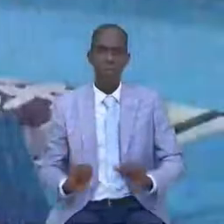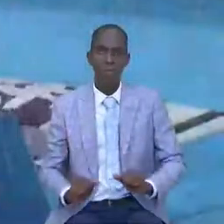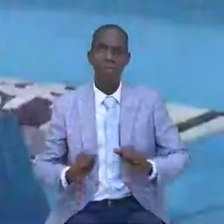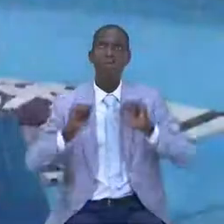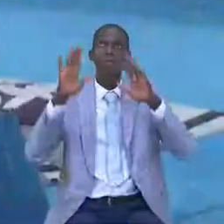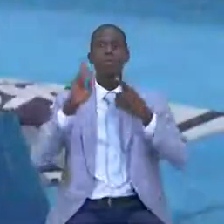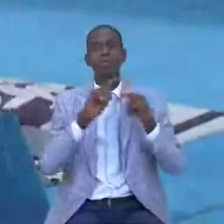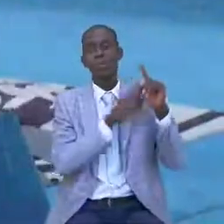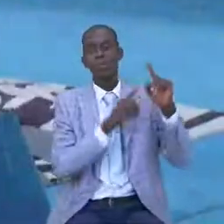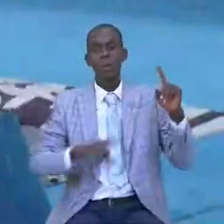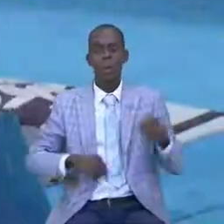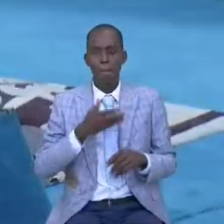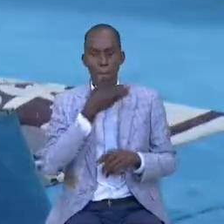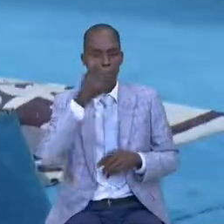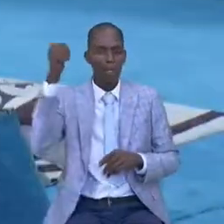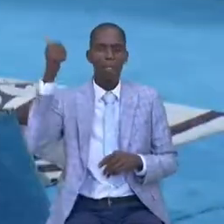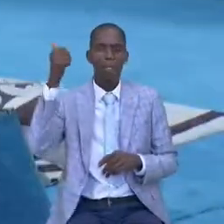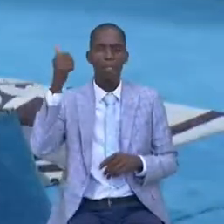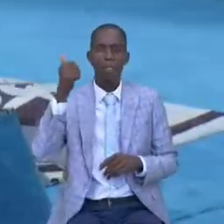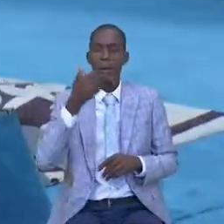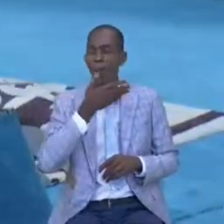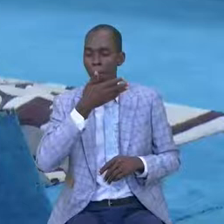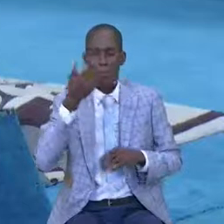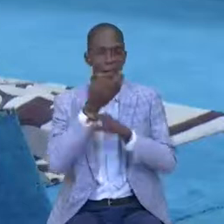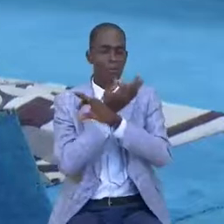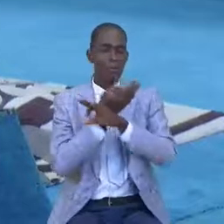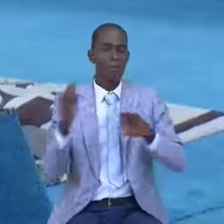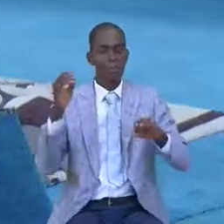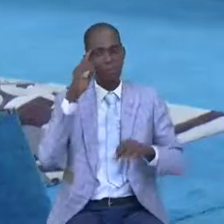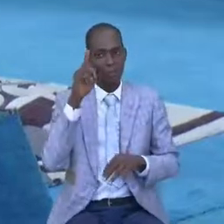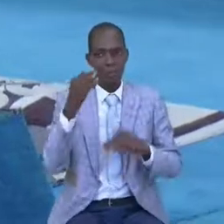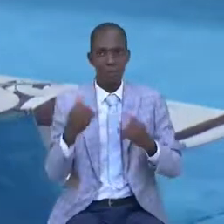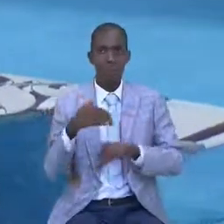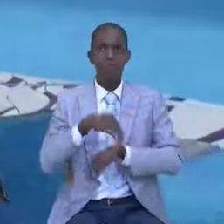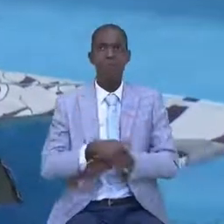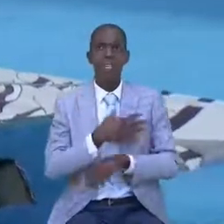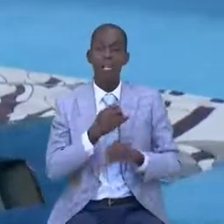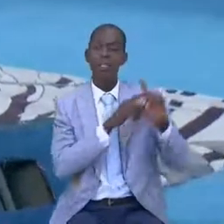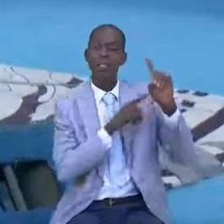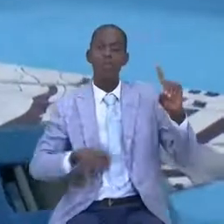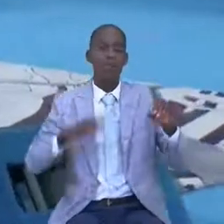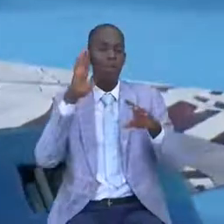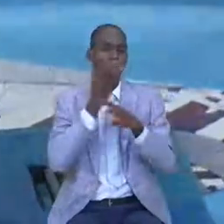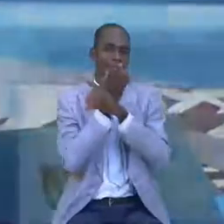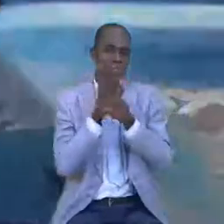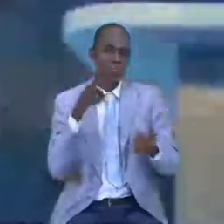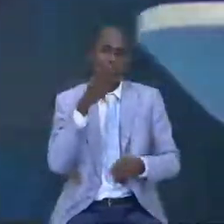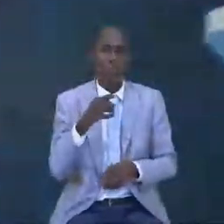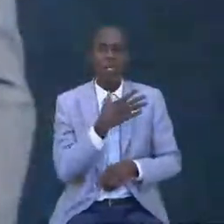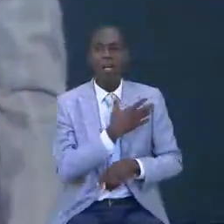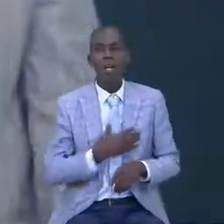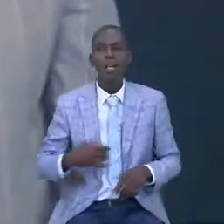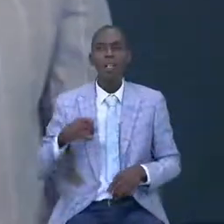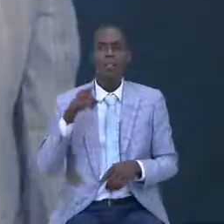meilleur comportement pour vous, une meilleure dévotion au Seigneur, une meilleure émancipation ce